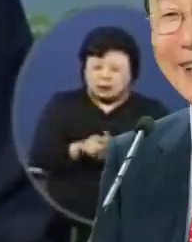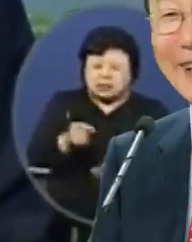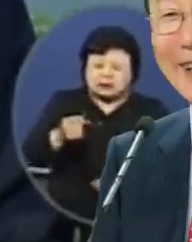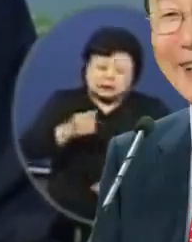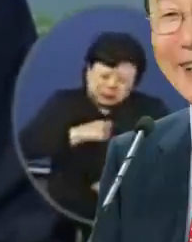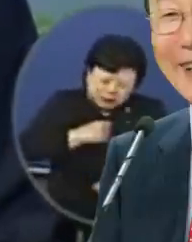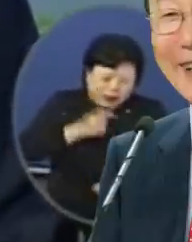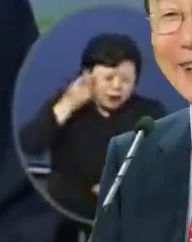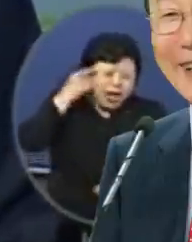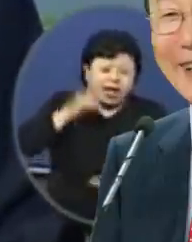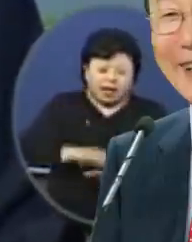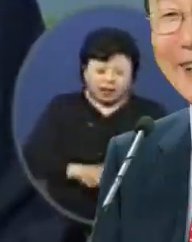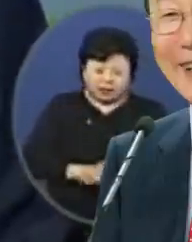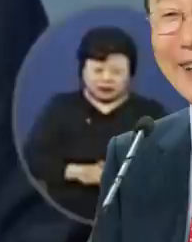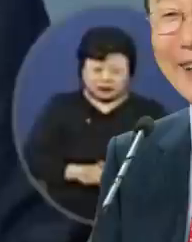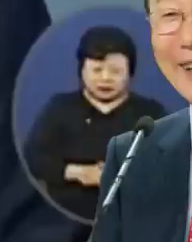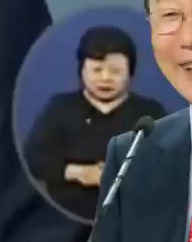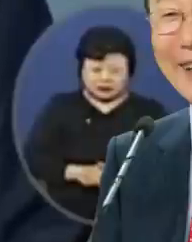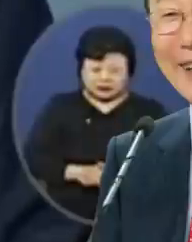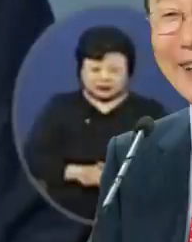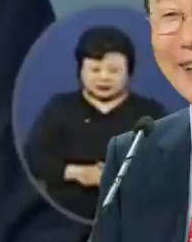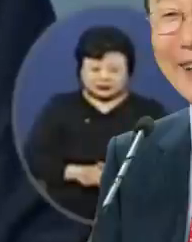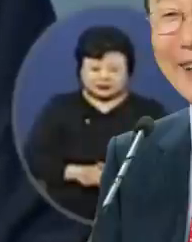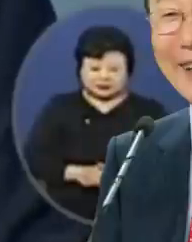없느냐? 그러실 것입니다.